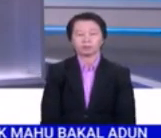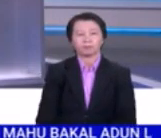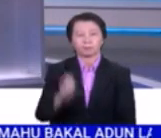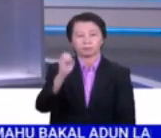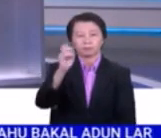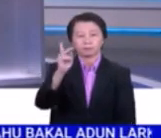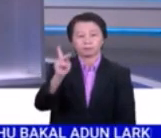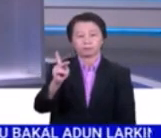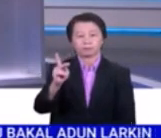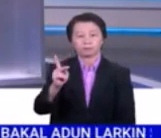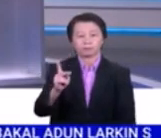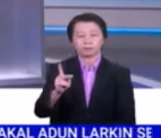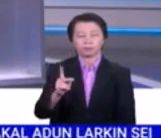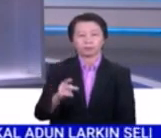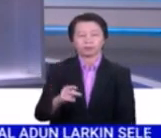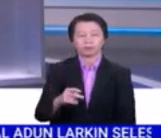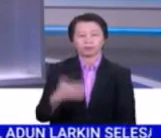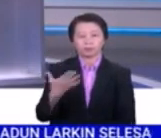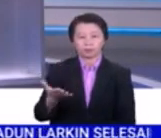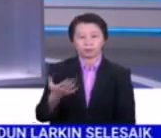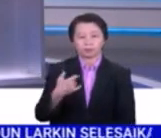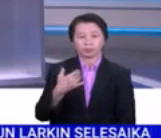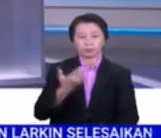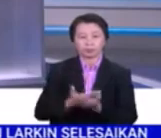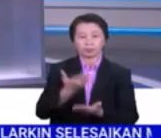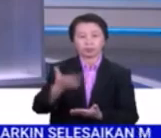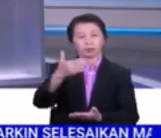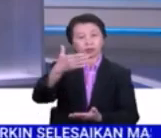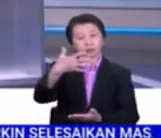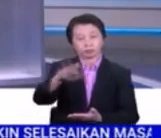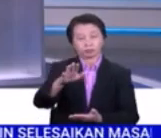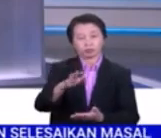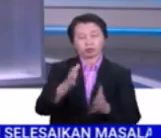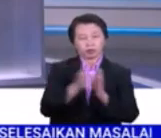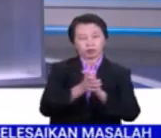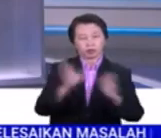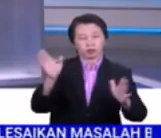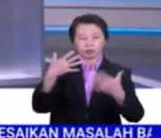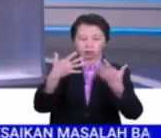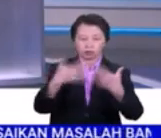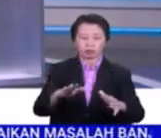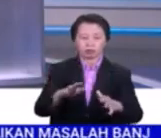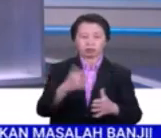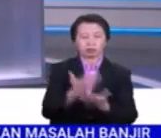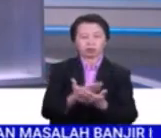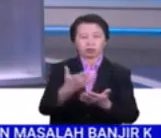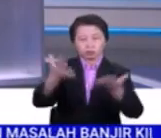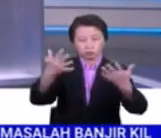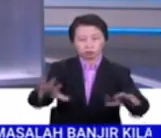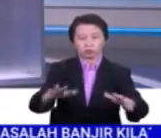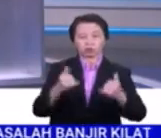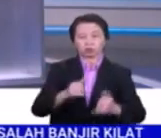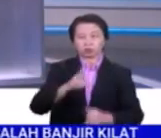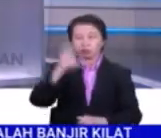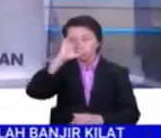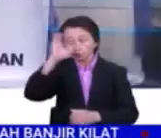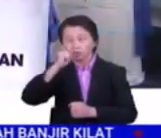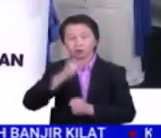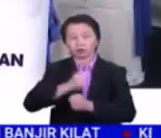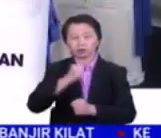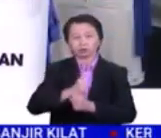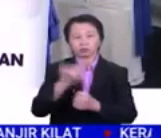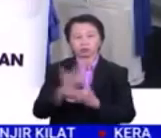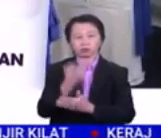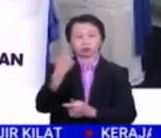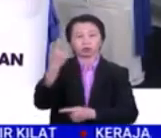Baik, Dika. Beli ayam sudah, beli ikan pun sudah, selamatkan harimau pun sudah. Sekarang nak mencari kerja pula. Baru